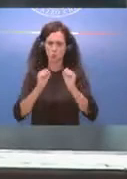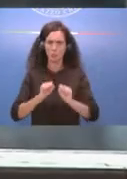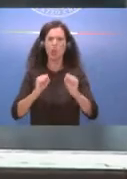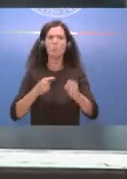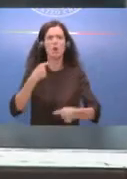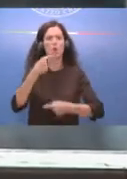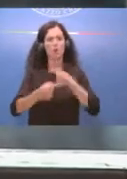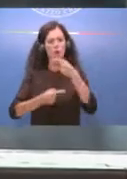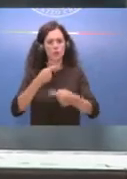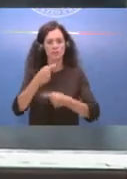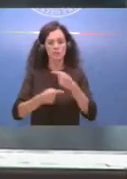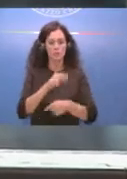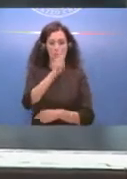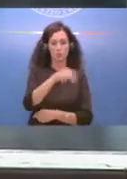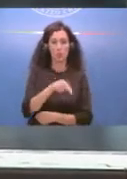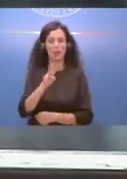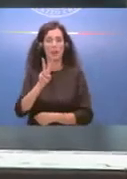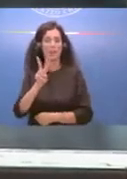messico